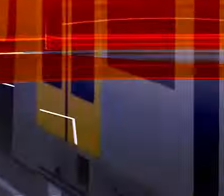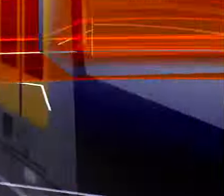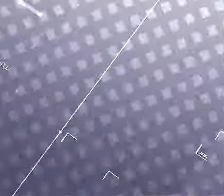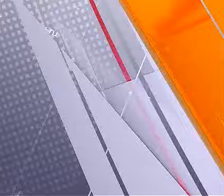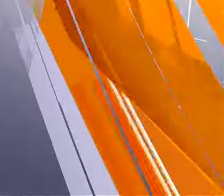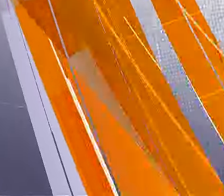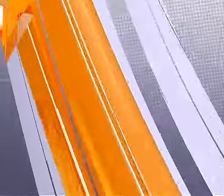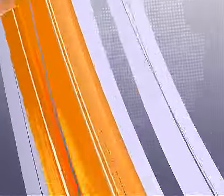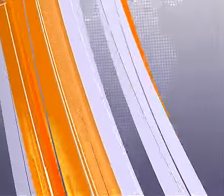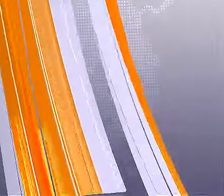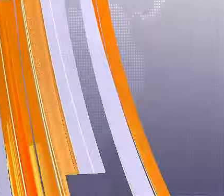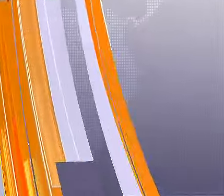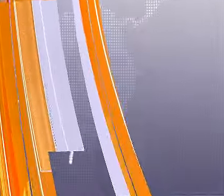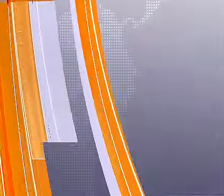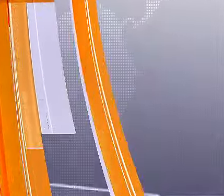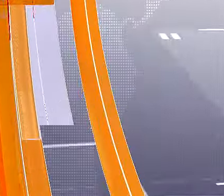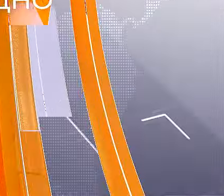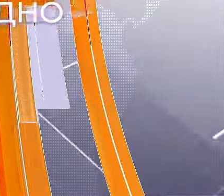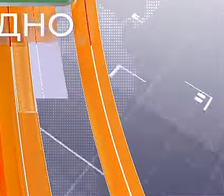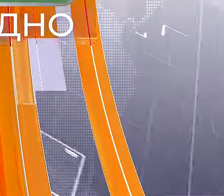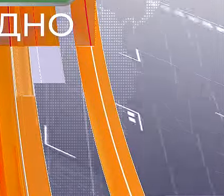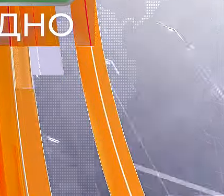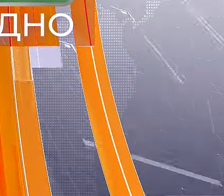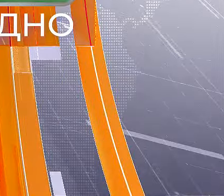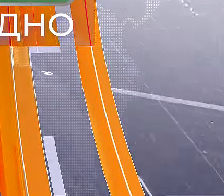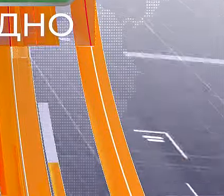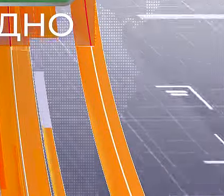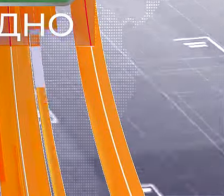Дубровскому